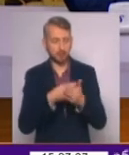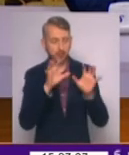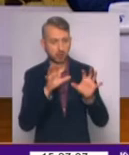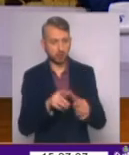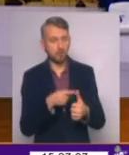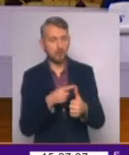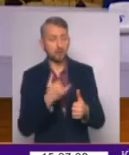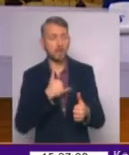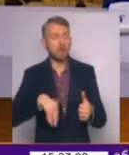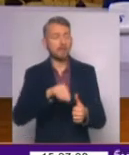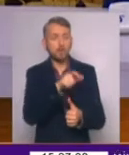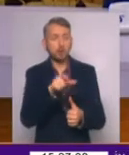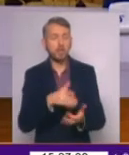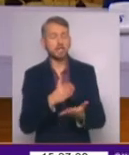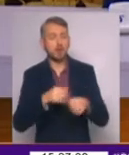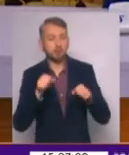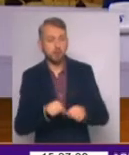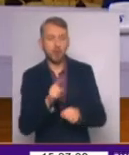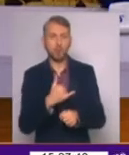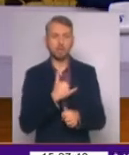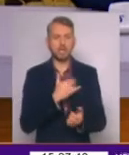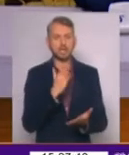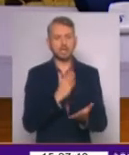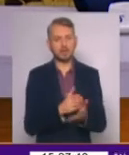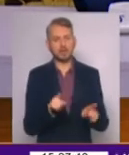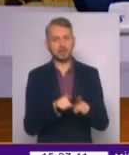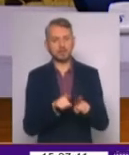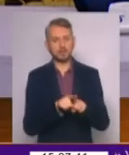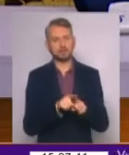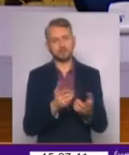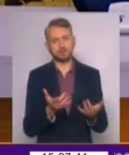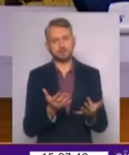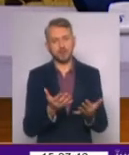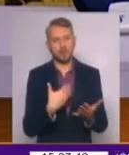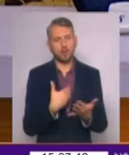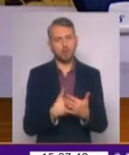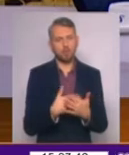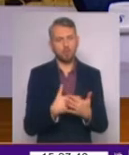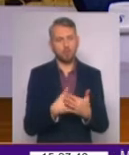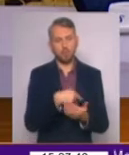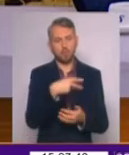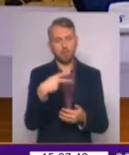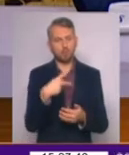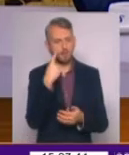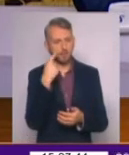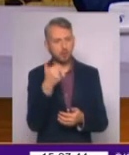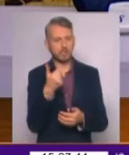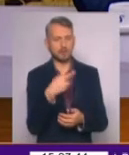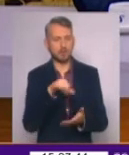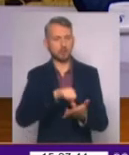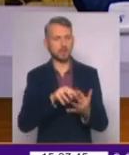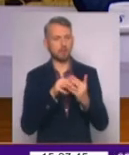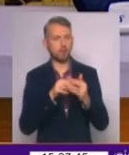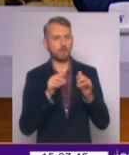у нас всі громадяни мають право, але в нас є якби, ну, такий умовний пріоритет для учасників бойових